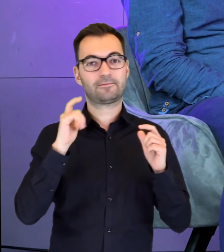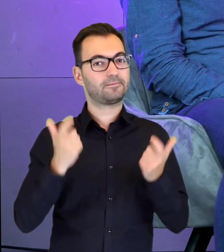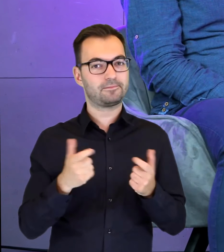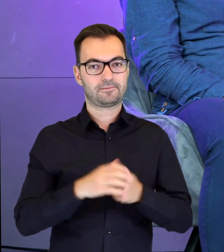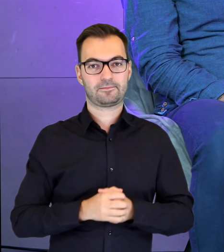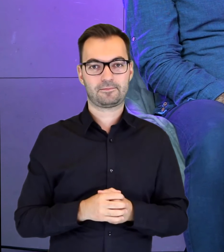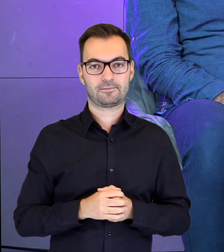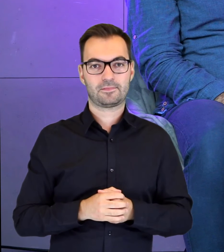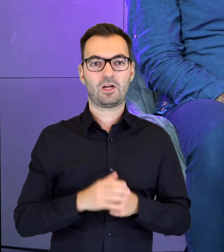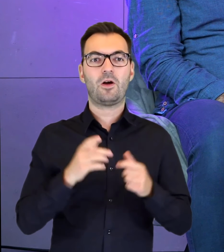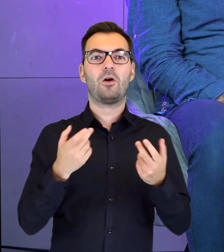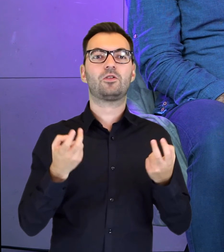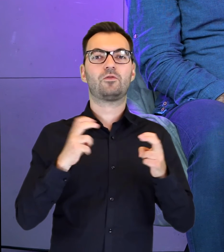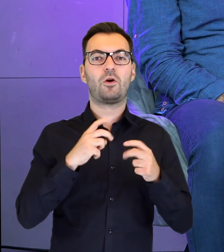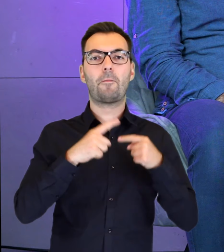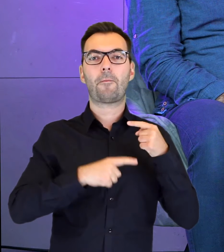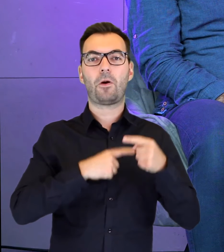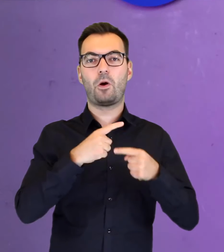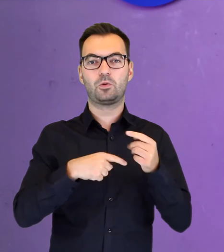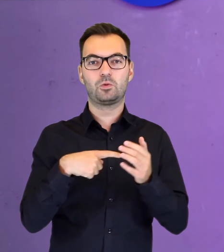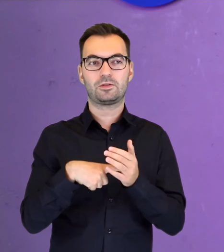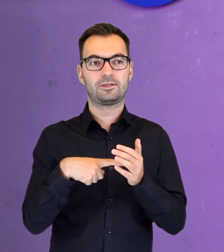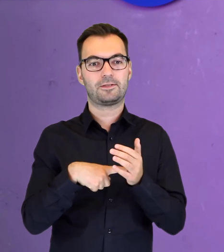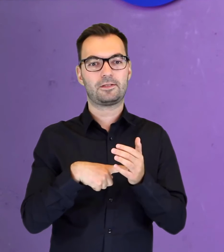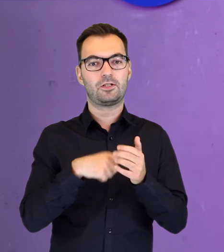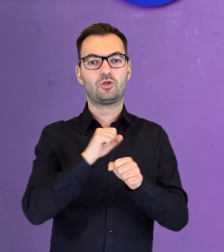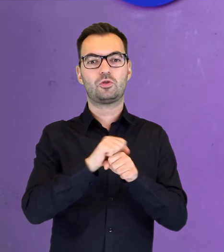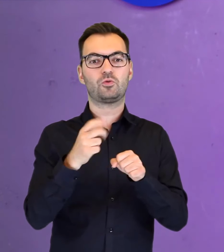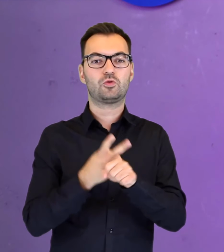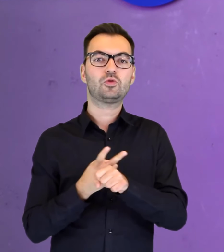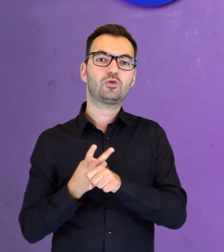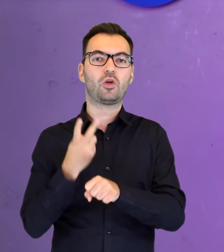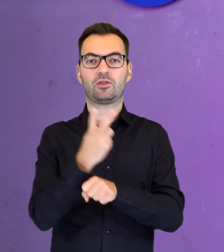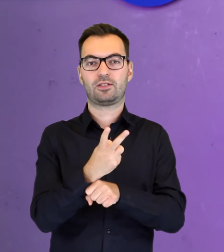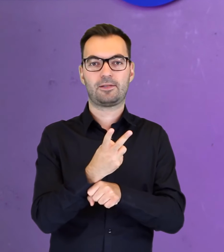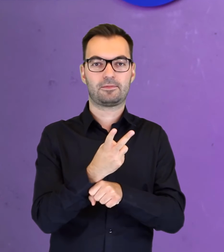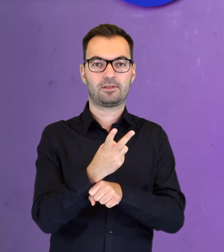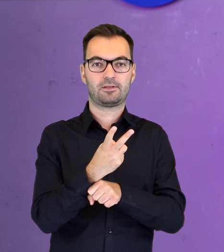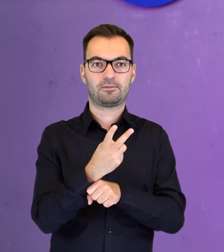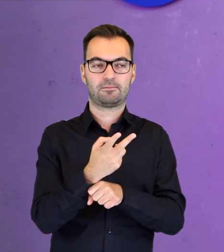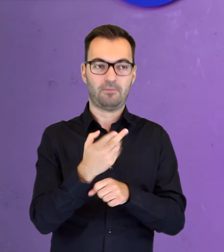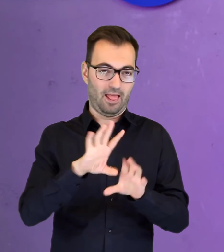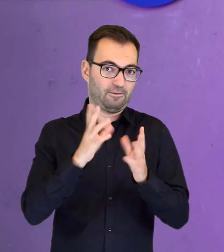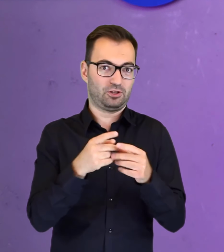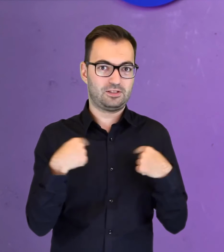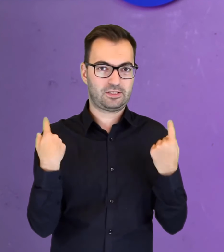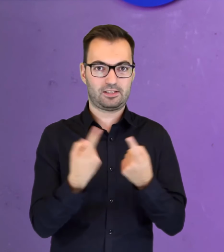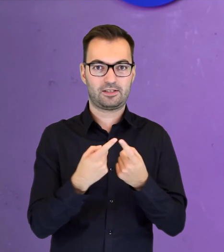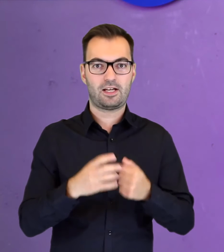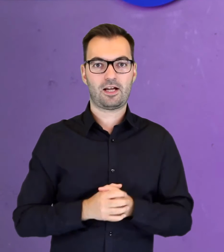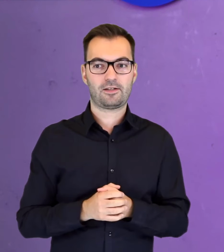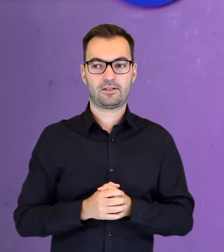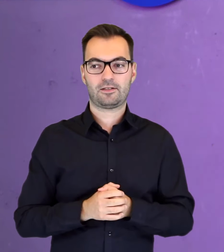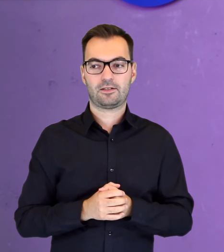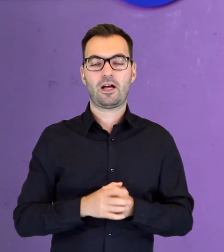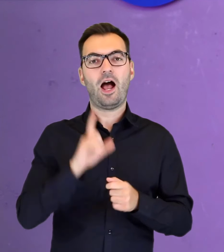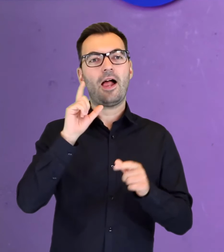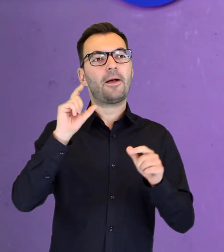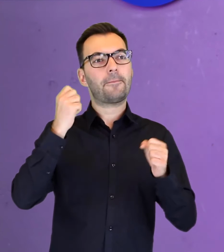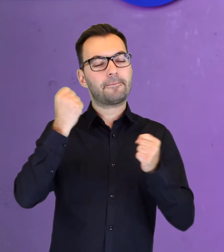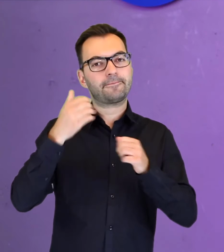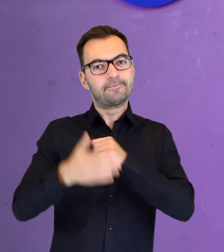dostępność cyfrowa dotyczy tworzenia produktów które są dostępne dla dla